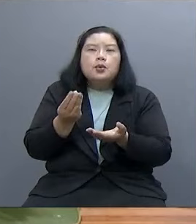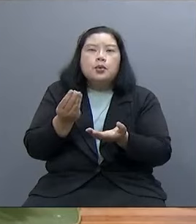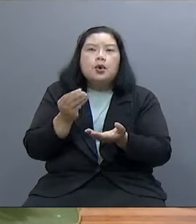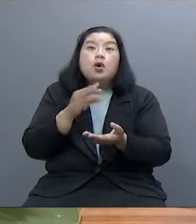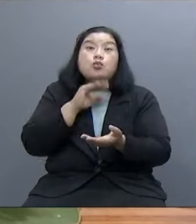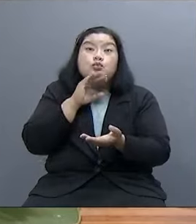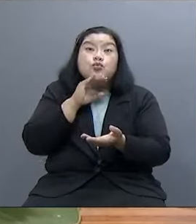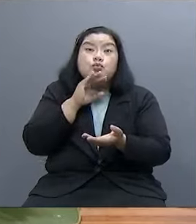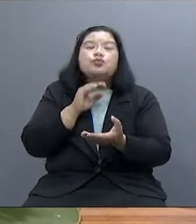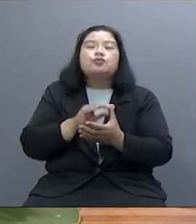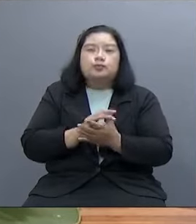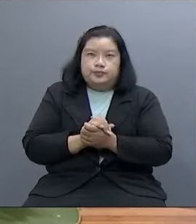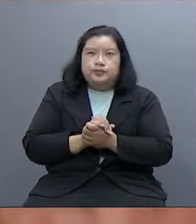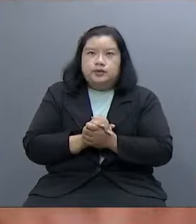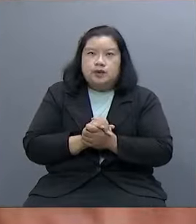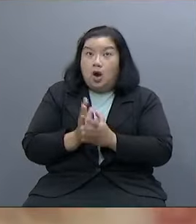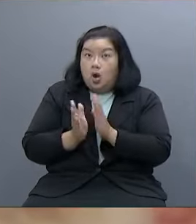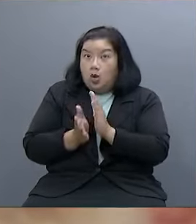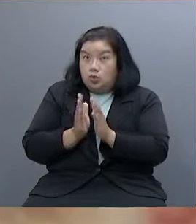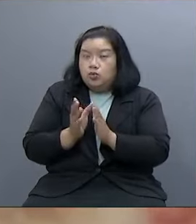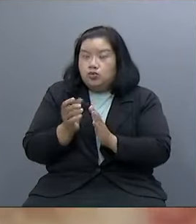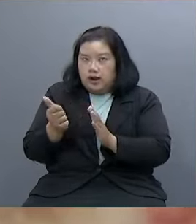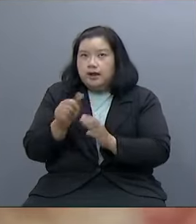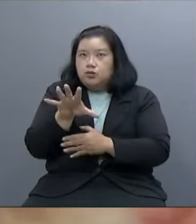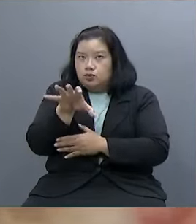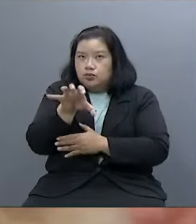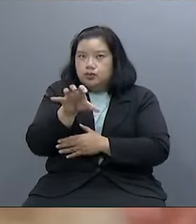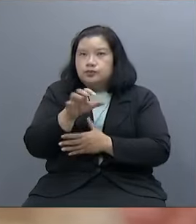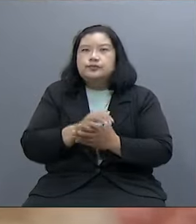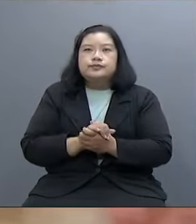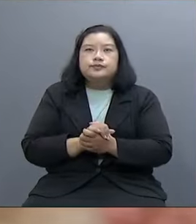ใส่กุ้งสับหยาบลงไปเลยค่ะ